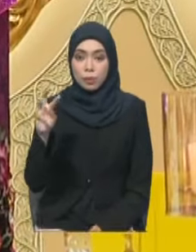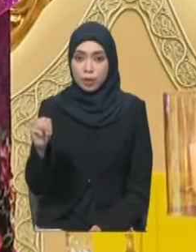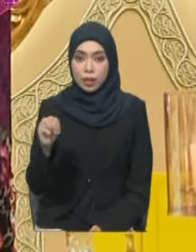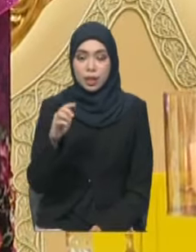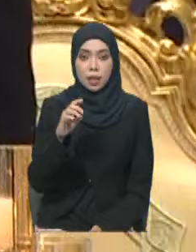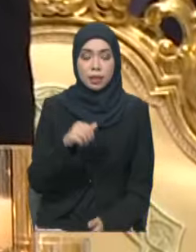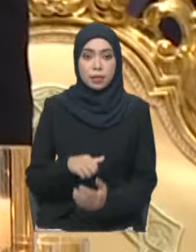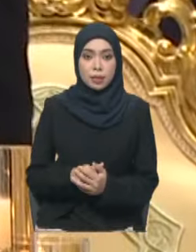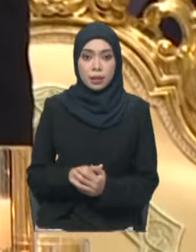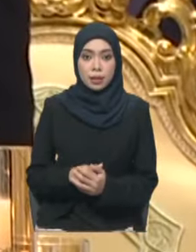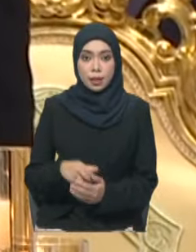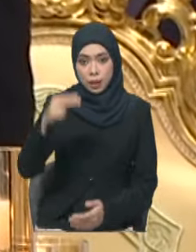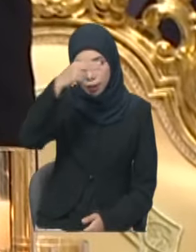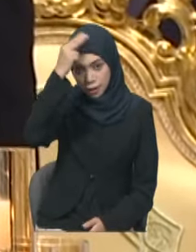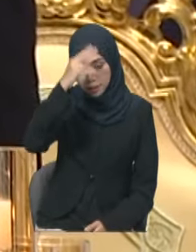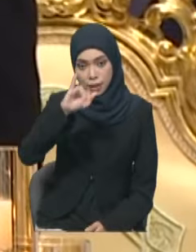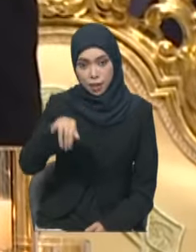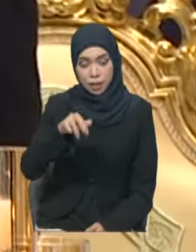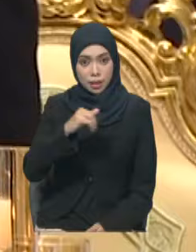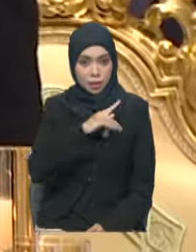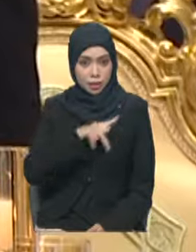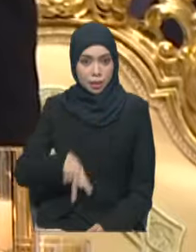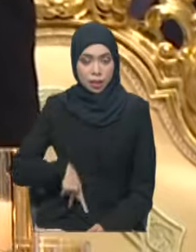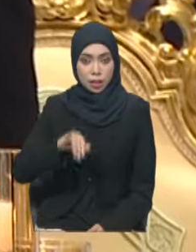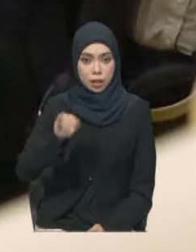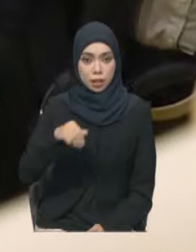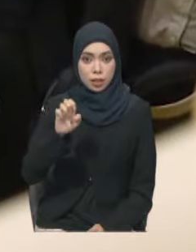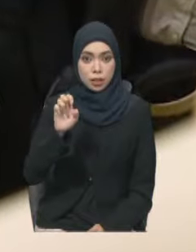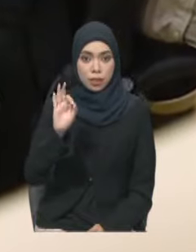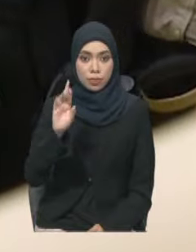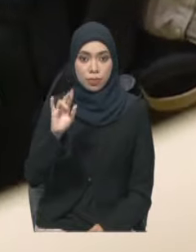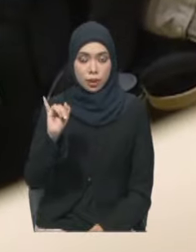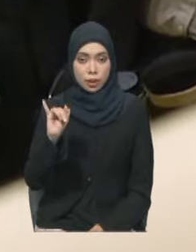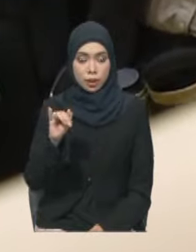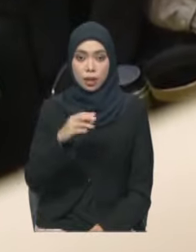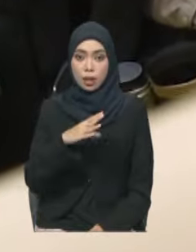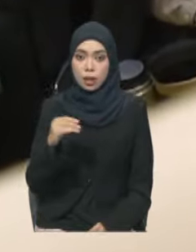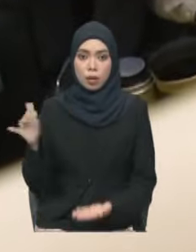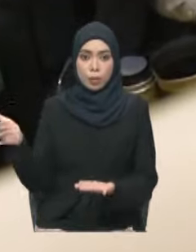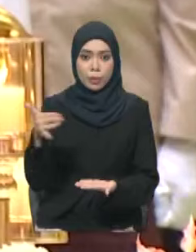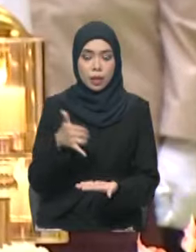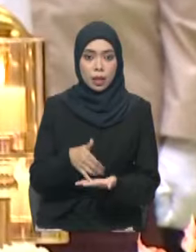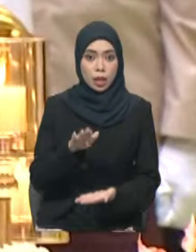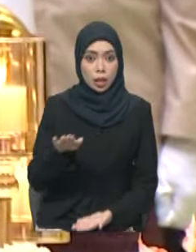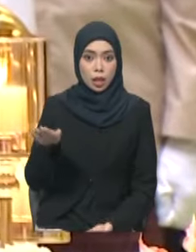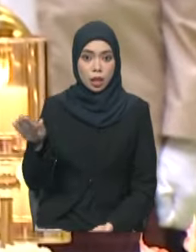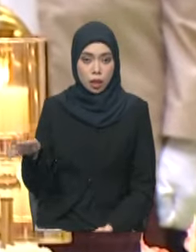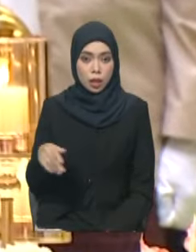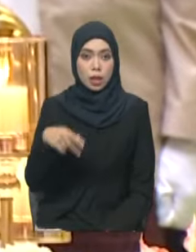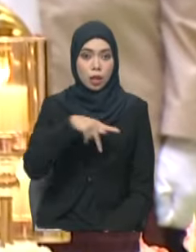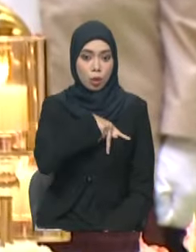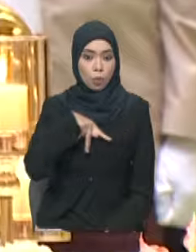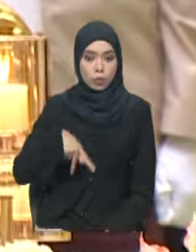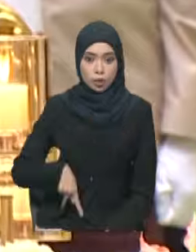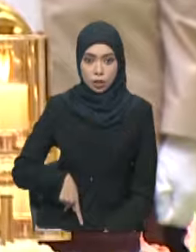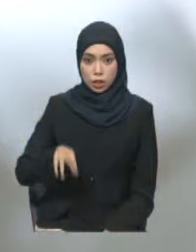Mal Pangeran Muda Haji Jeffrey Bolkiah. Juga berangkat Yang Teramat Mulia Paduka Seri Pangeran Anak Puteri Hajah Rashidah